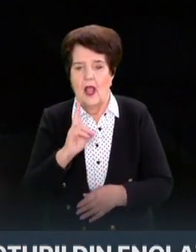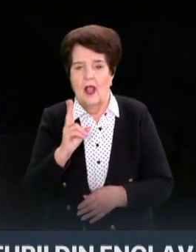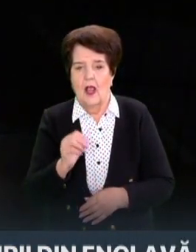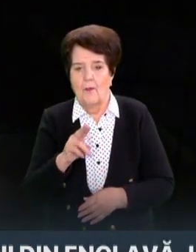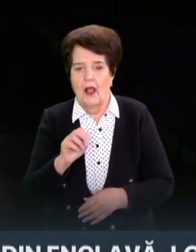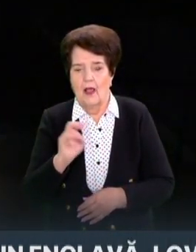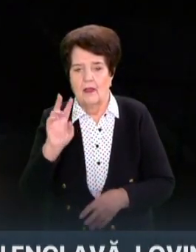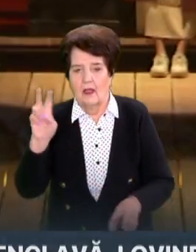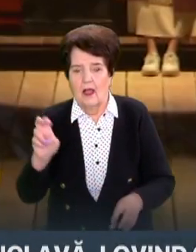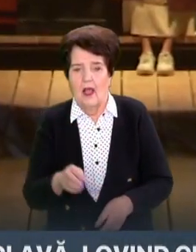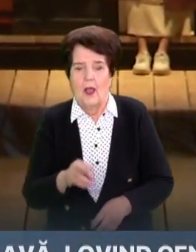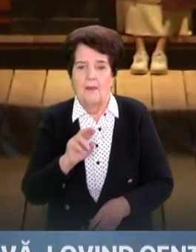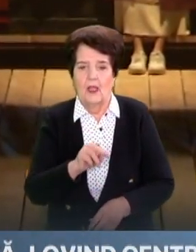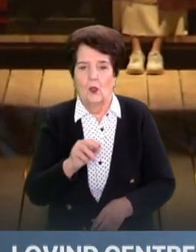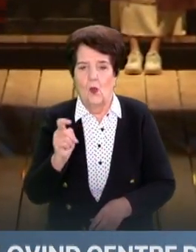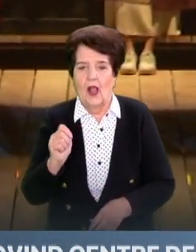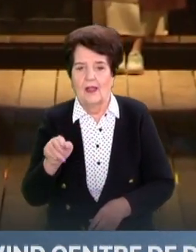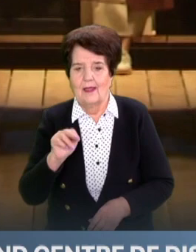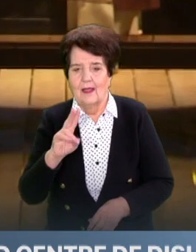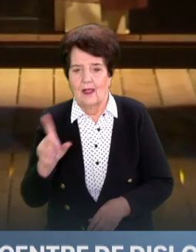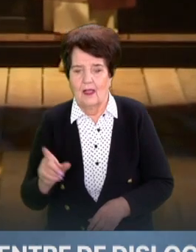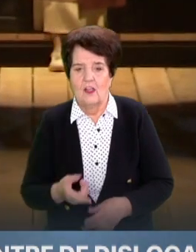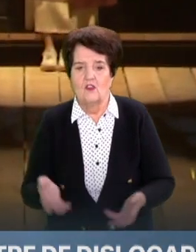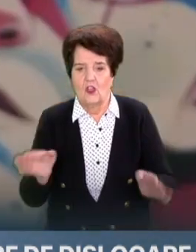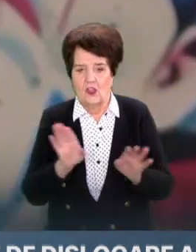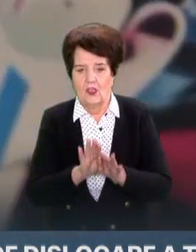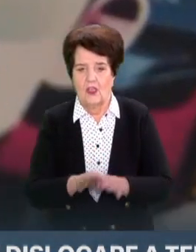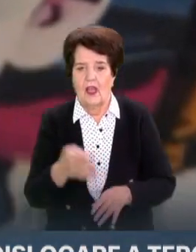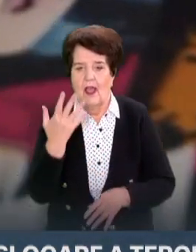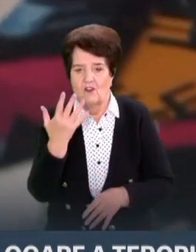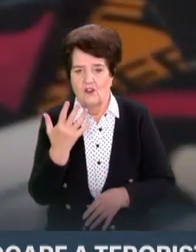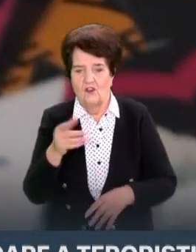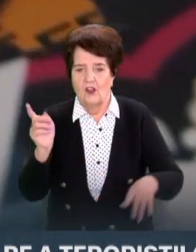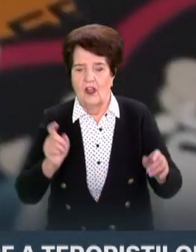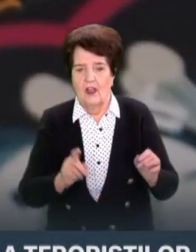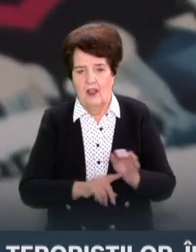Petru Hadârcă. Tot atunci va avea loc și închiderea celei de-a 5-a ediții.